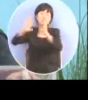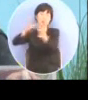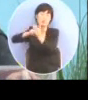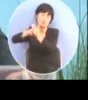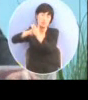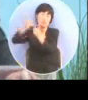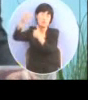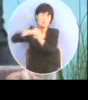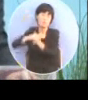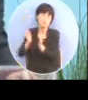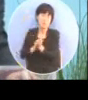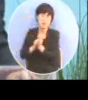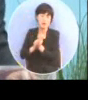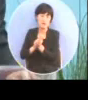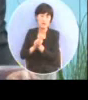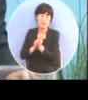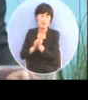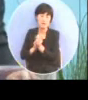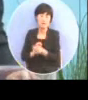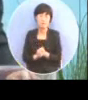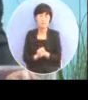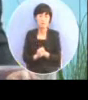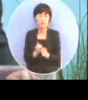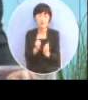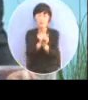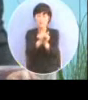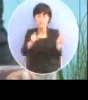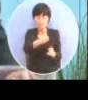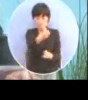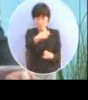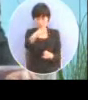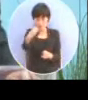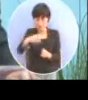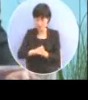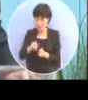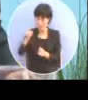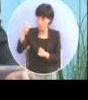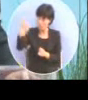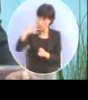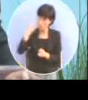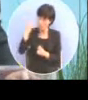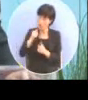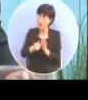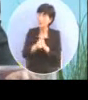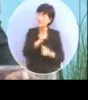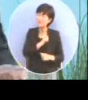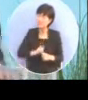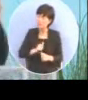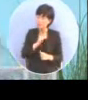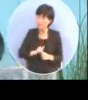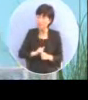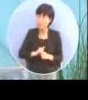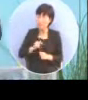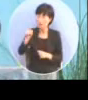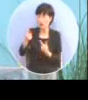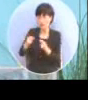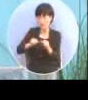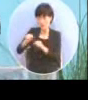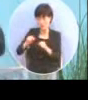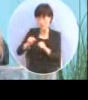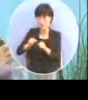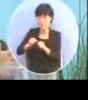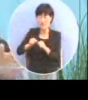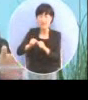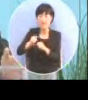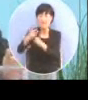tôi chìa khóa thiên quốc. 많은 사람들이 제보하는 말이 이 당신처럼 뛰면 3년 안에 죽는다고 했어요. 난 30년 동안 안 죽고 살아있어요. 천국 열쇠를 이게